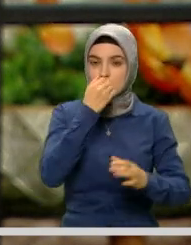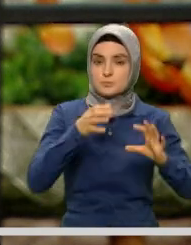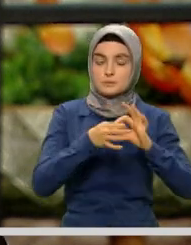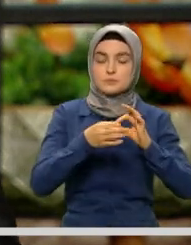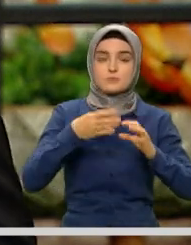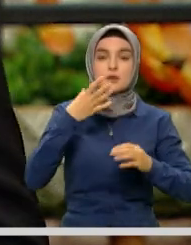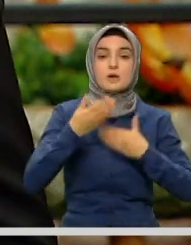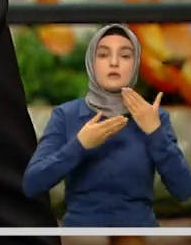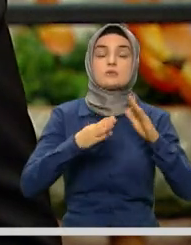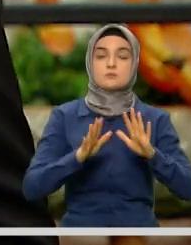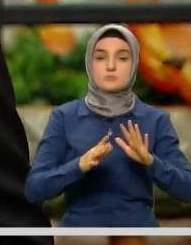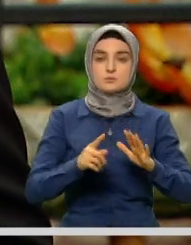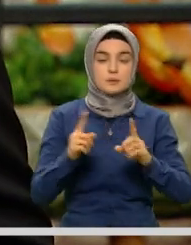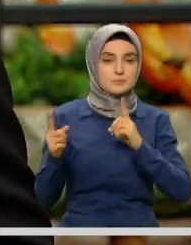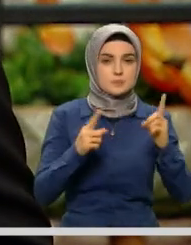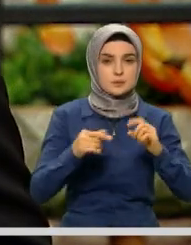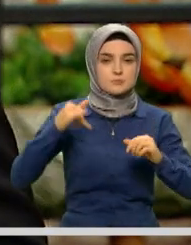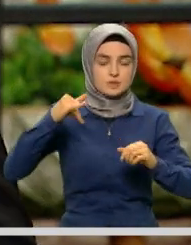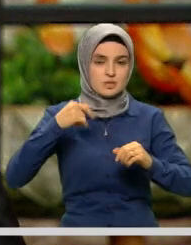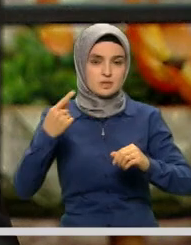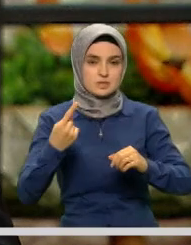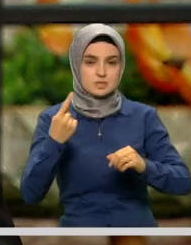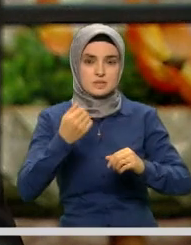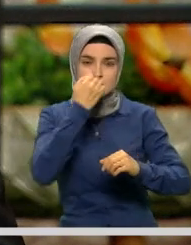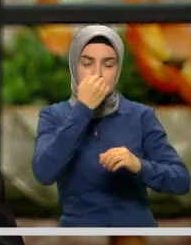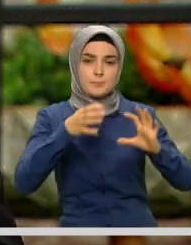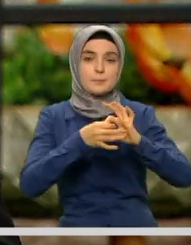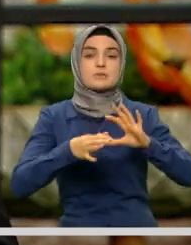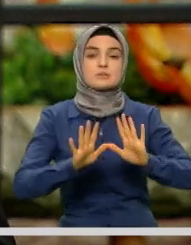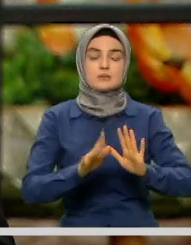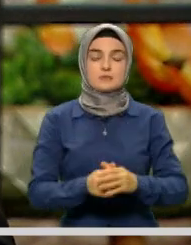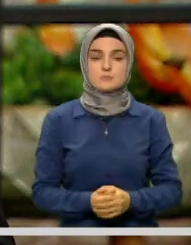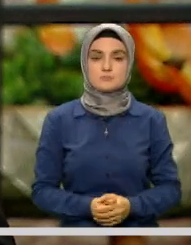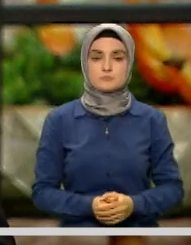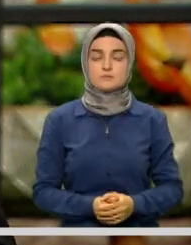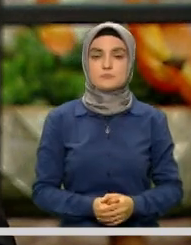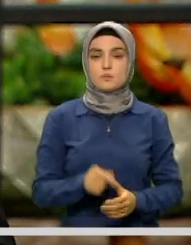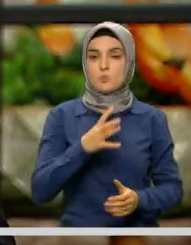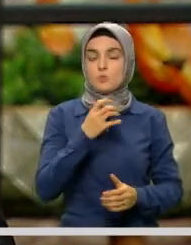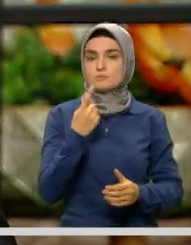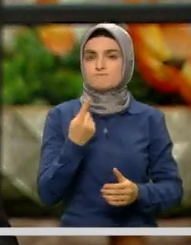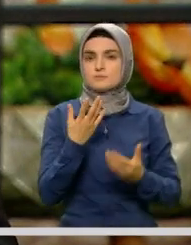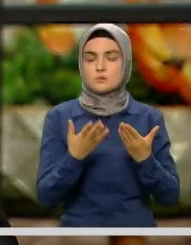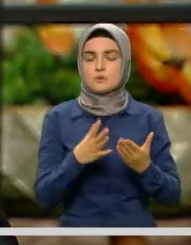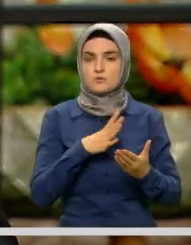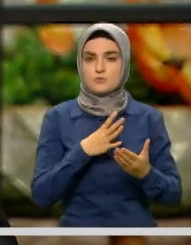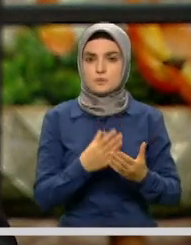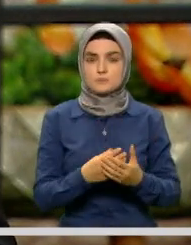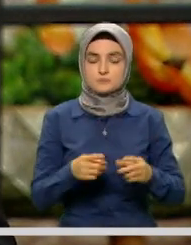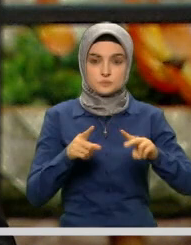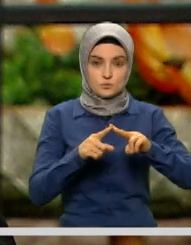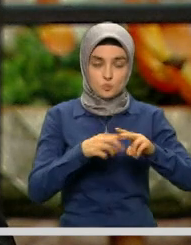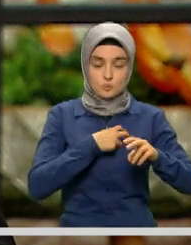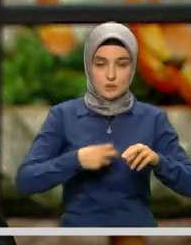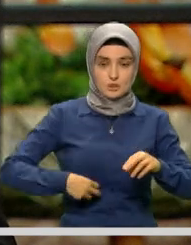bahsetmiyor. Demek ki bizi birbirimize yaklaştıran şey kan bağı değil. Ama tabii çok acı bir anekdot bu ve Nuh Aleyhisselam diyor